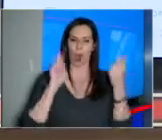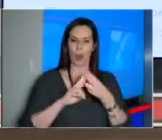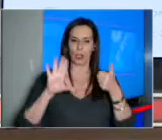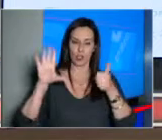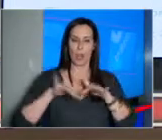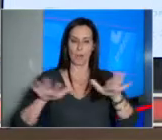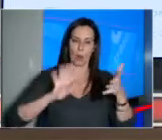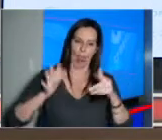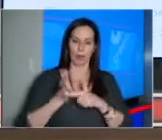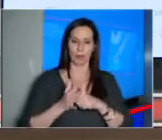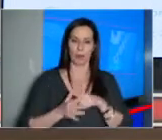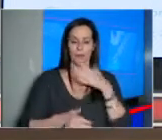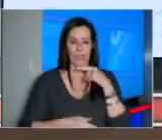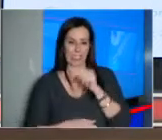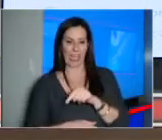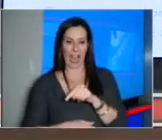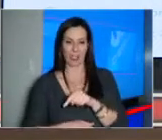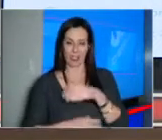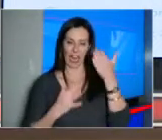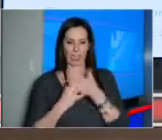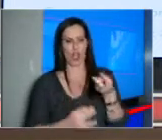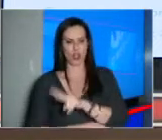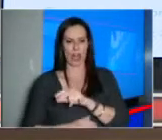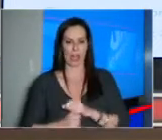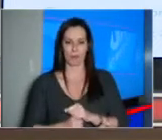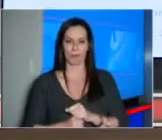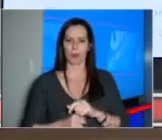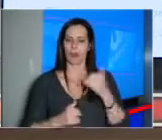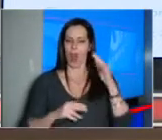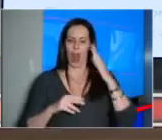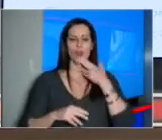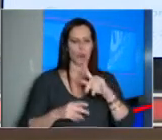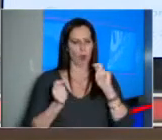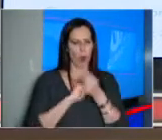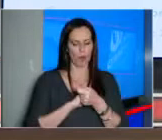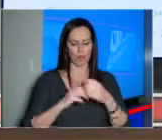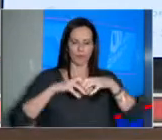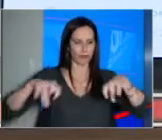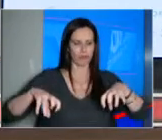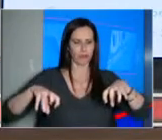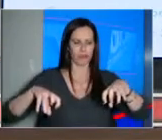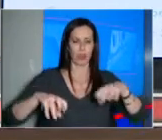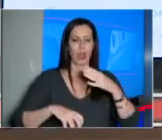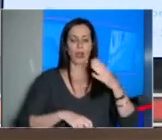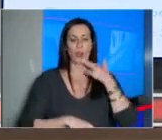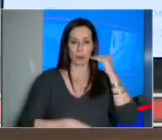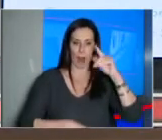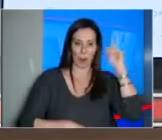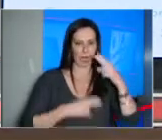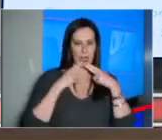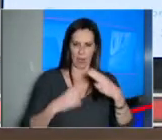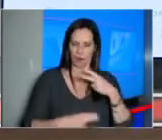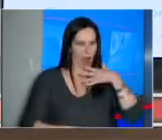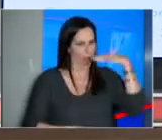כ-6 מיליון. בעוד ישראל מהווה את החצי השני. העולם היהודי הופך לדו-קוטבי. אותם יהודי ארצות הברית הגיבו